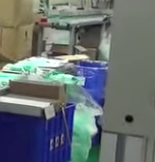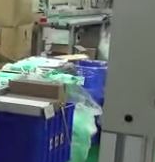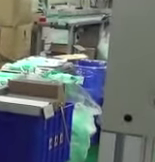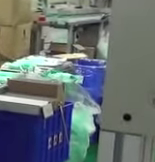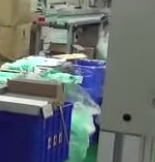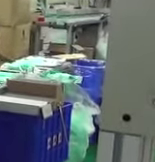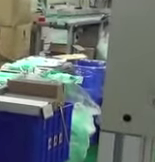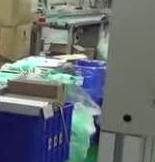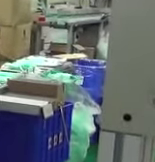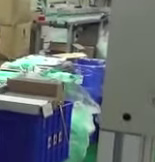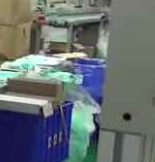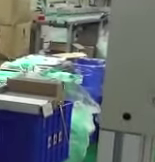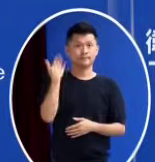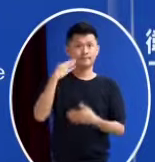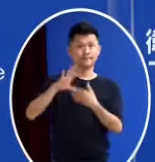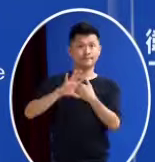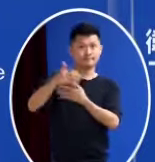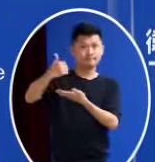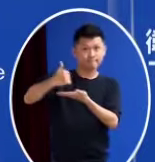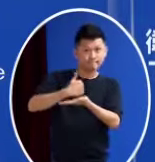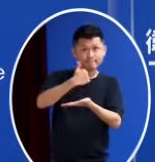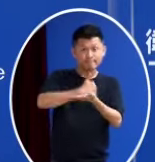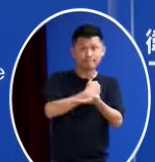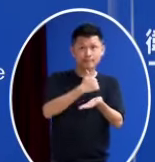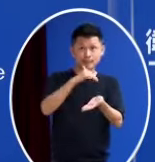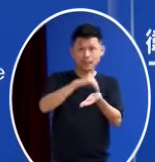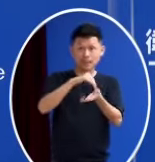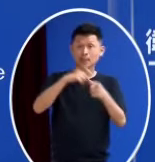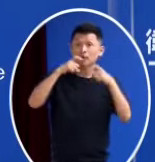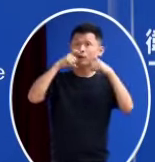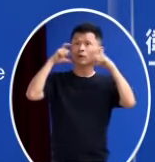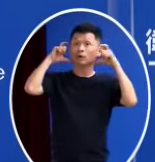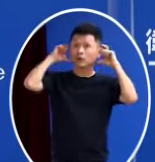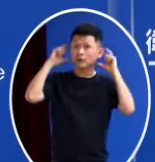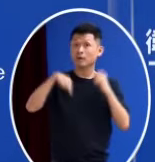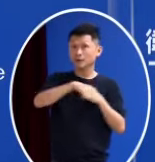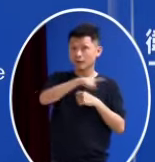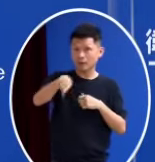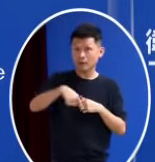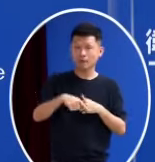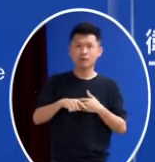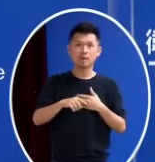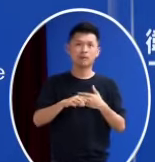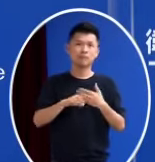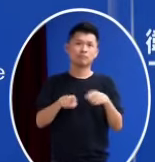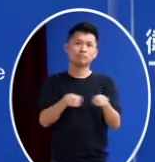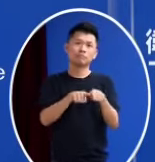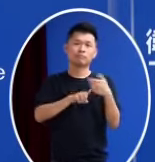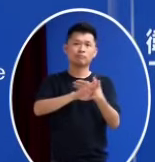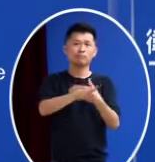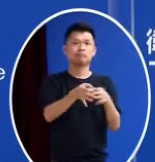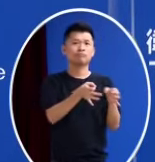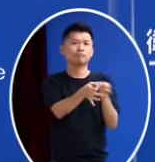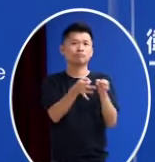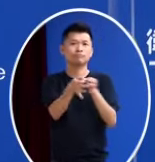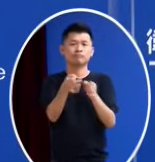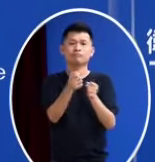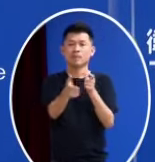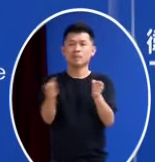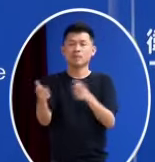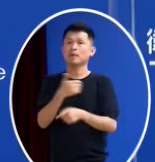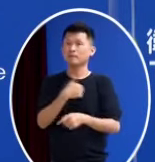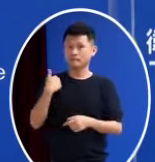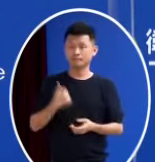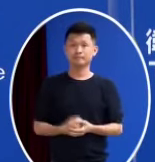界也关切这些口罩的流向， 相关的医用口罩基本上都是在市面上来贩卖。好，那至于就是